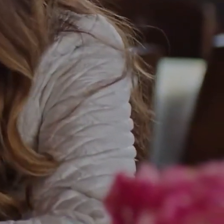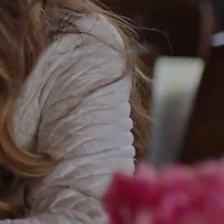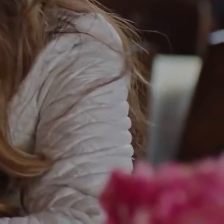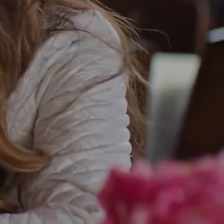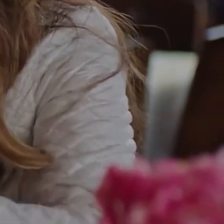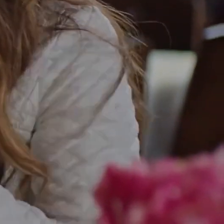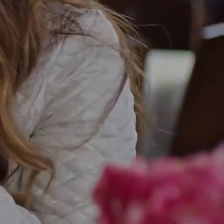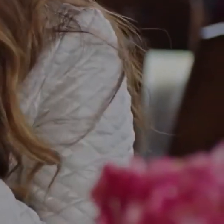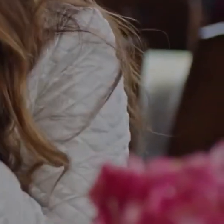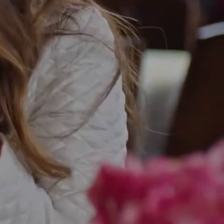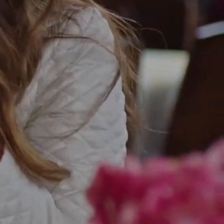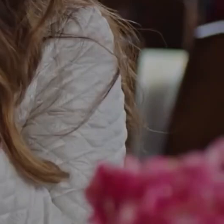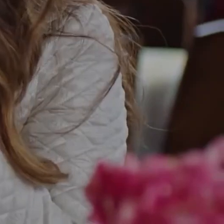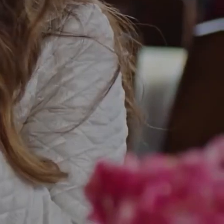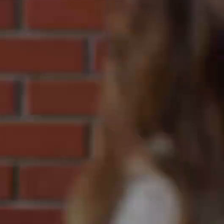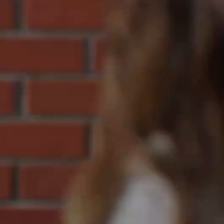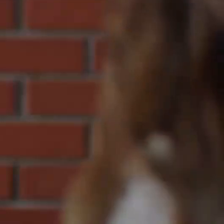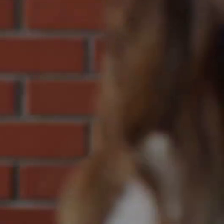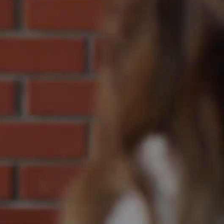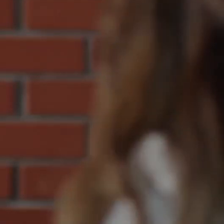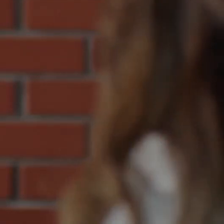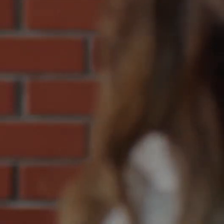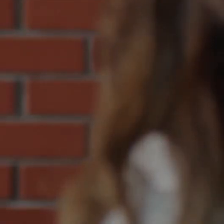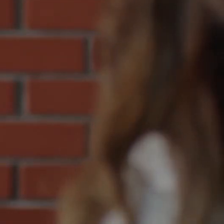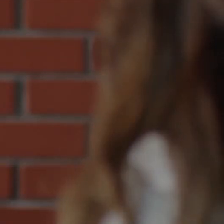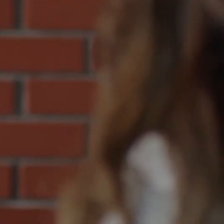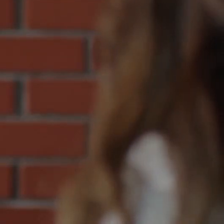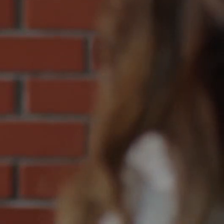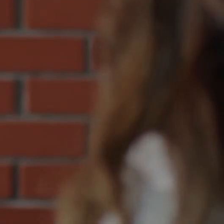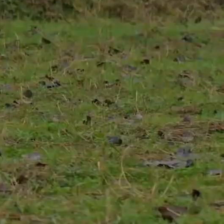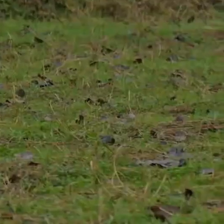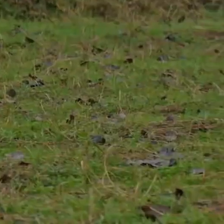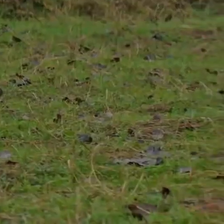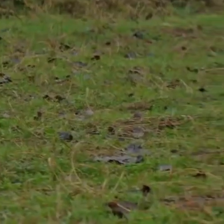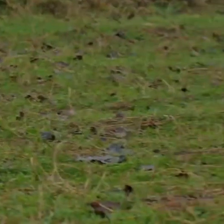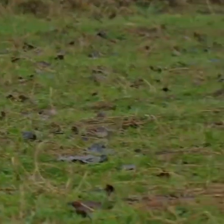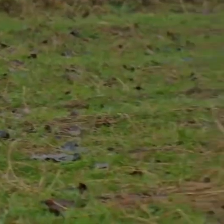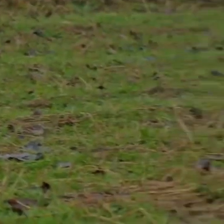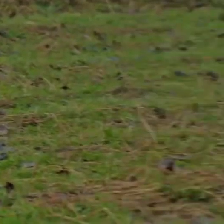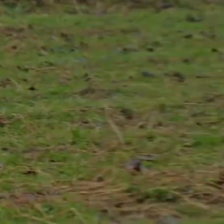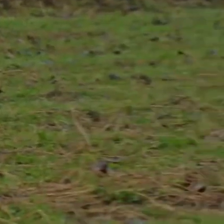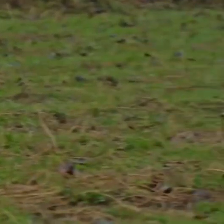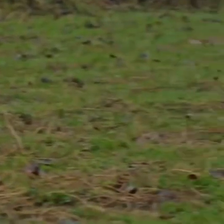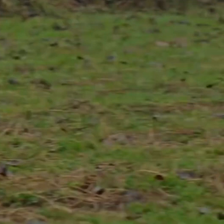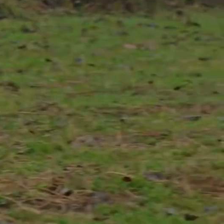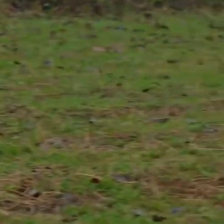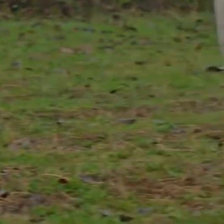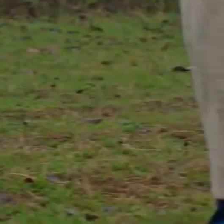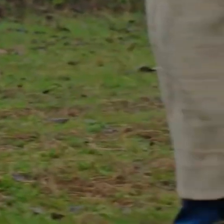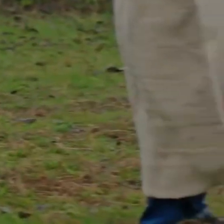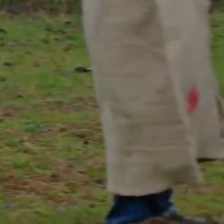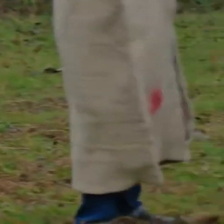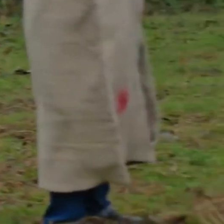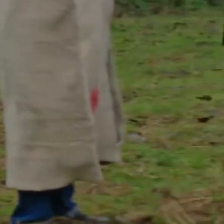Göz altlarına bastırıp yaşları kuruladı. Aysu ona bakıyor. Koyunlar bir düzlükte otlanıyor. Çoban